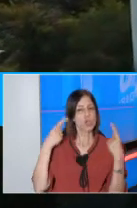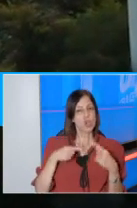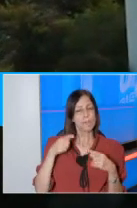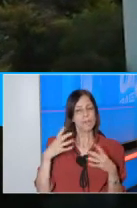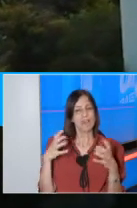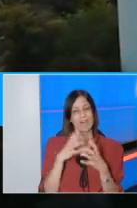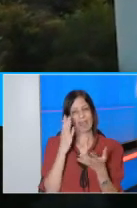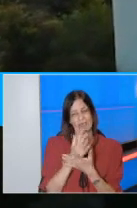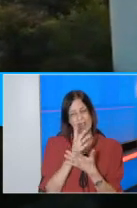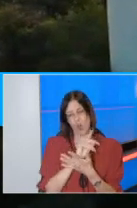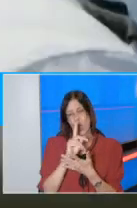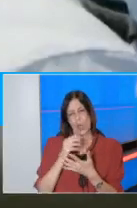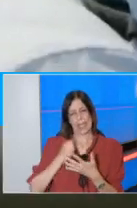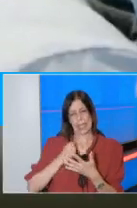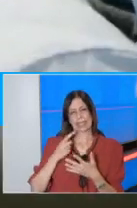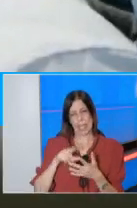קנדית כבר די הרבה זמן.